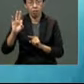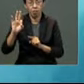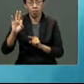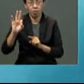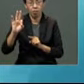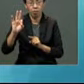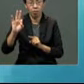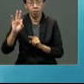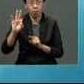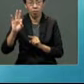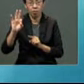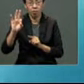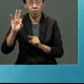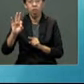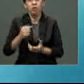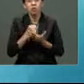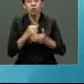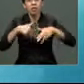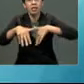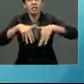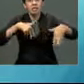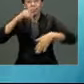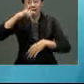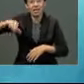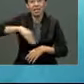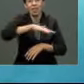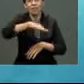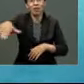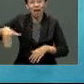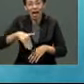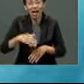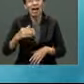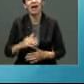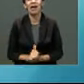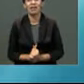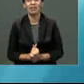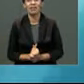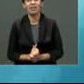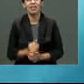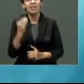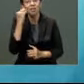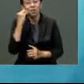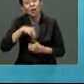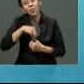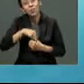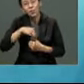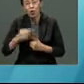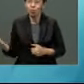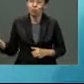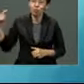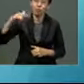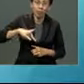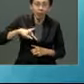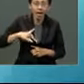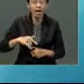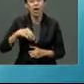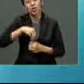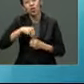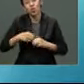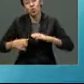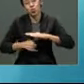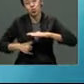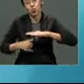ผู้ที่ทำให้คนไทยได้กลับมาอยู่ใกล้บ้านแล้วก็มีพื้นที่ให้เขาได้พักตัวกักกัน